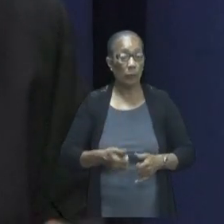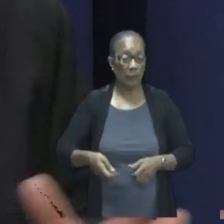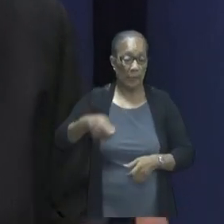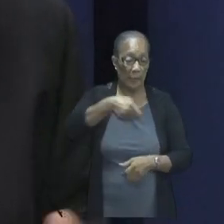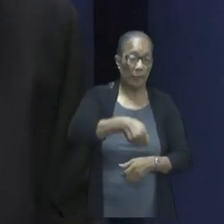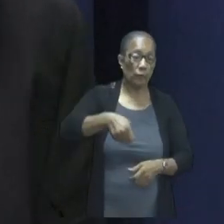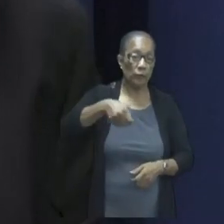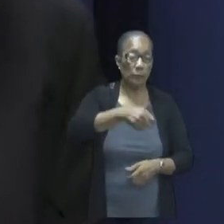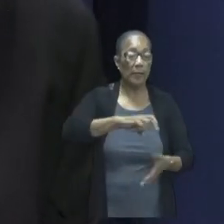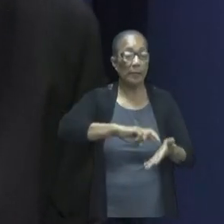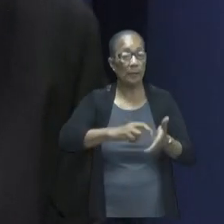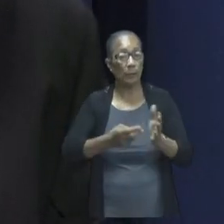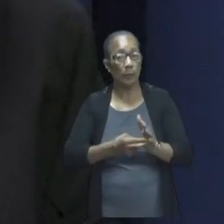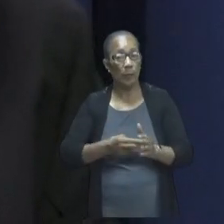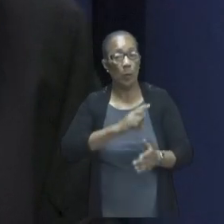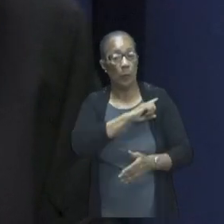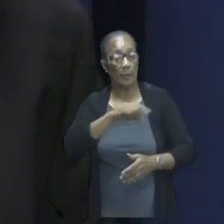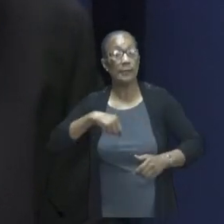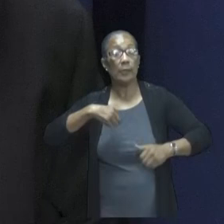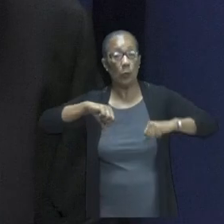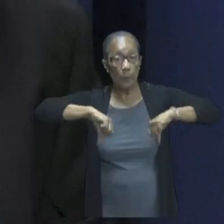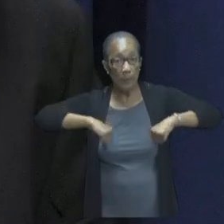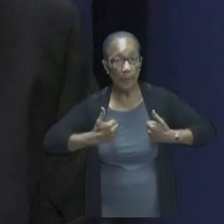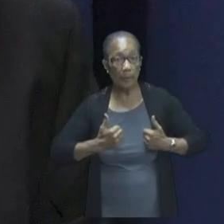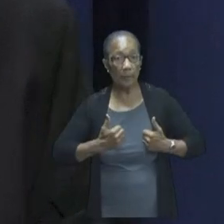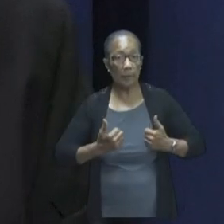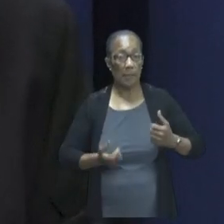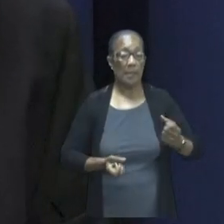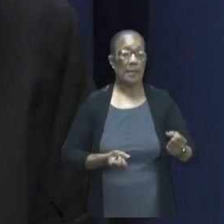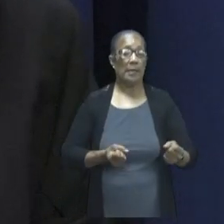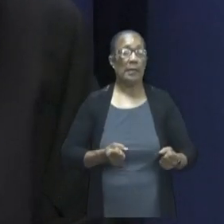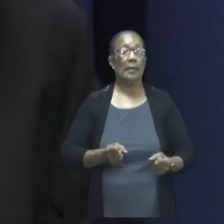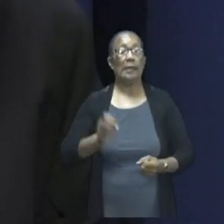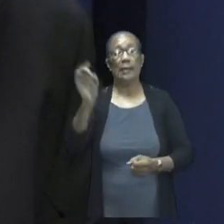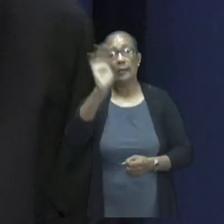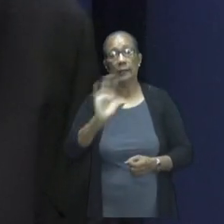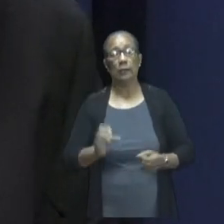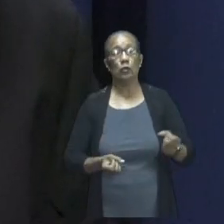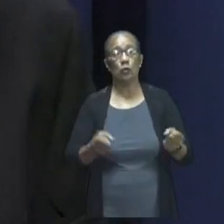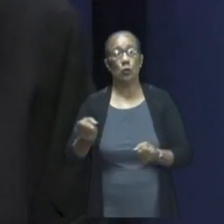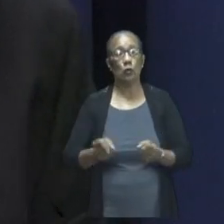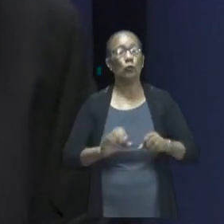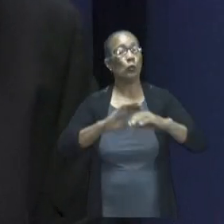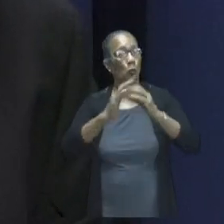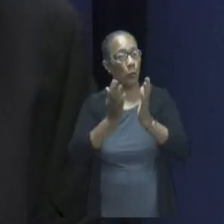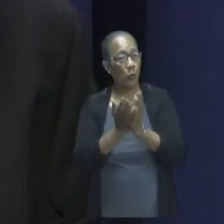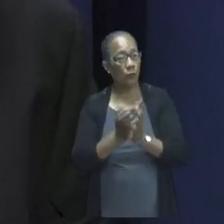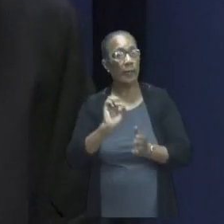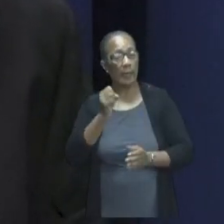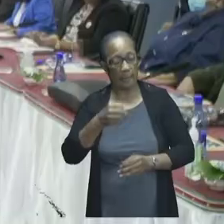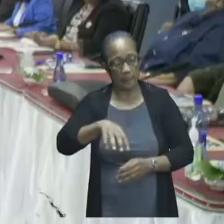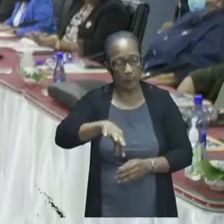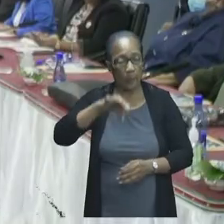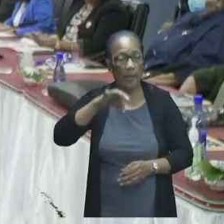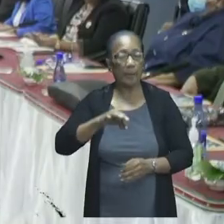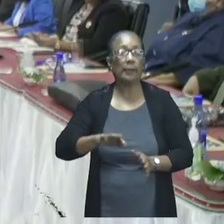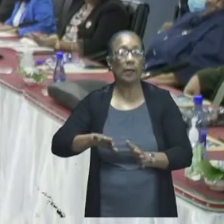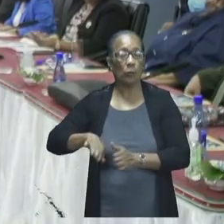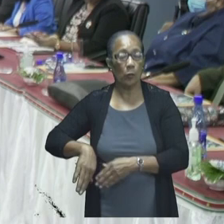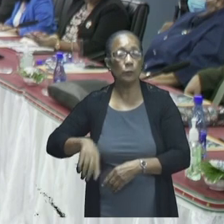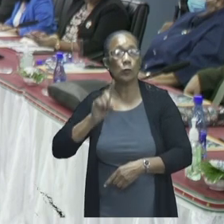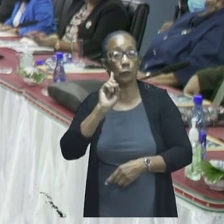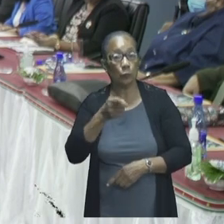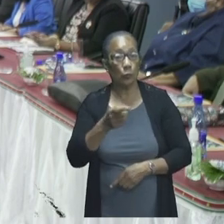we zijn nu al begonnen met studies voor elektrische auto's dus overal waar we kunnen sparen uitstoot zullen we